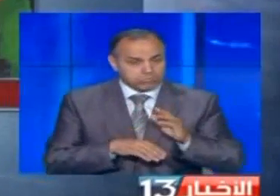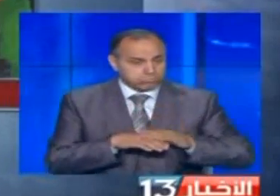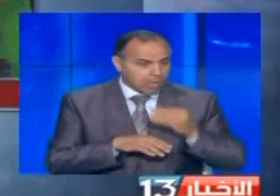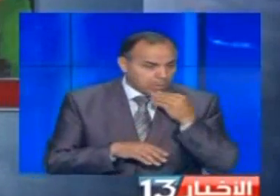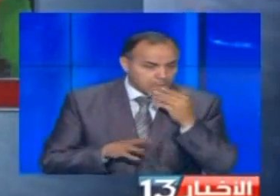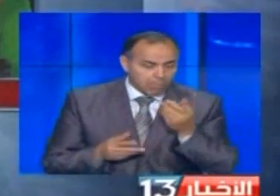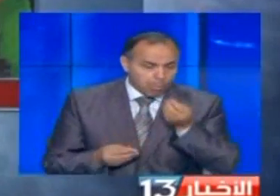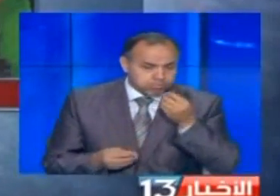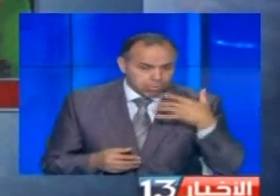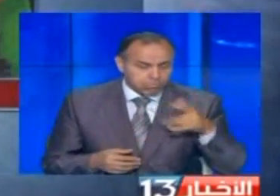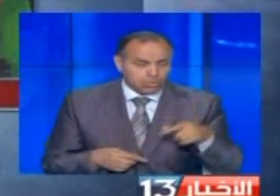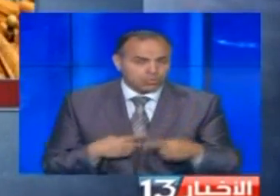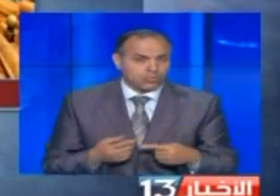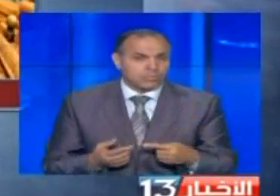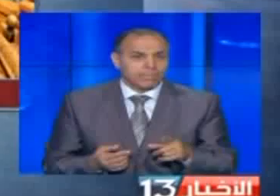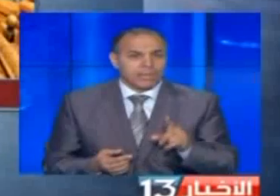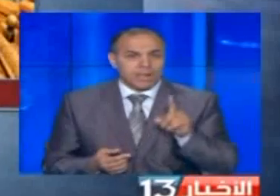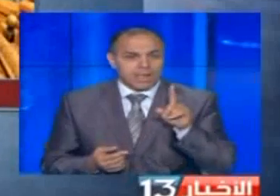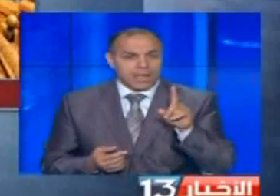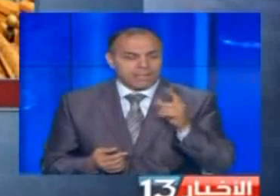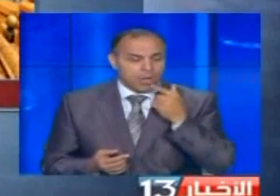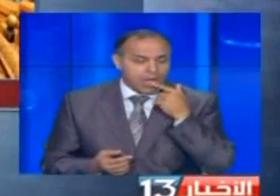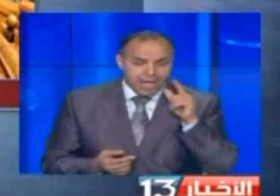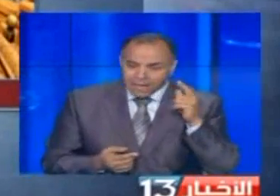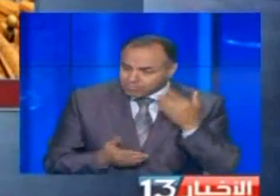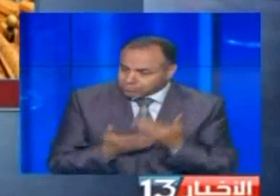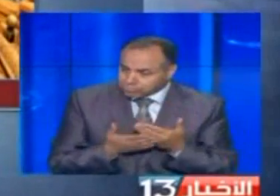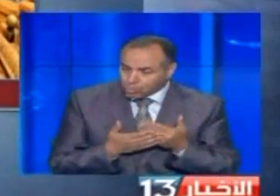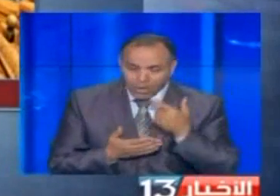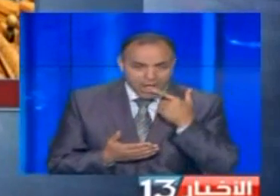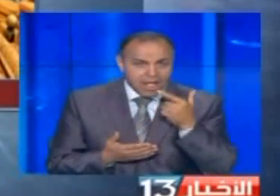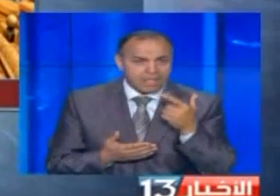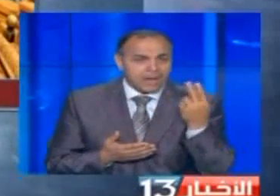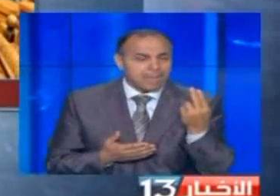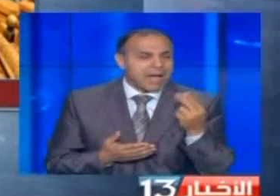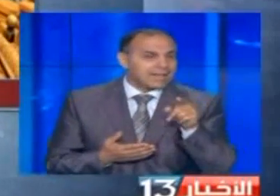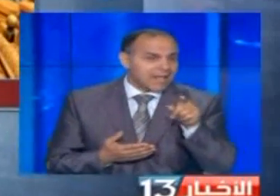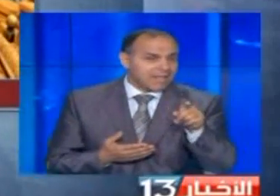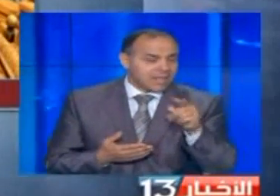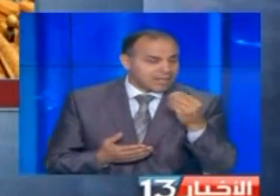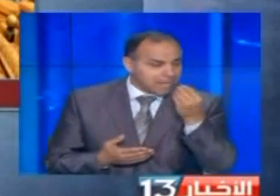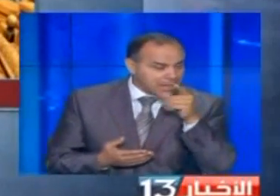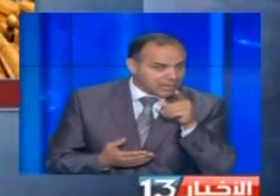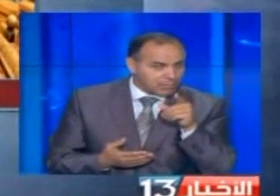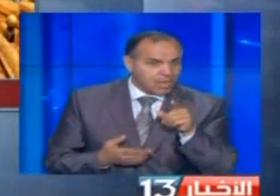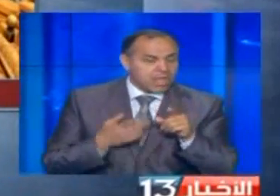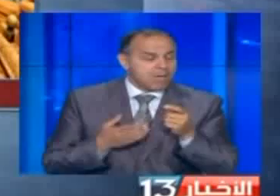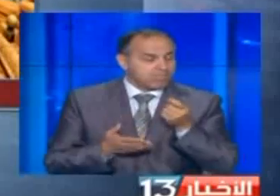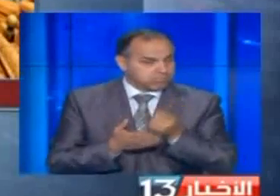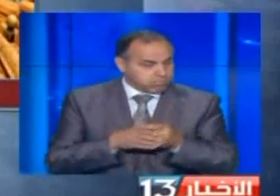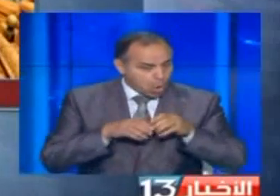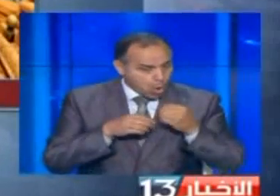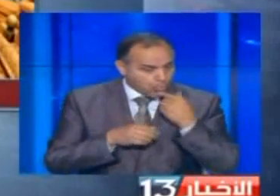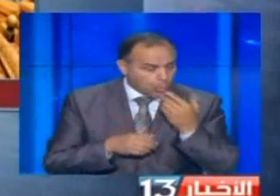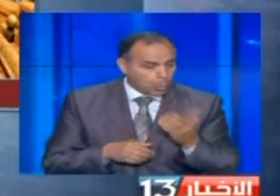استهلاك هذه المادة الحيوية. وتفيد آخر المؤشرات الصادرة عن المعهد الوطني للاستهلاك أن استهلاك الخبز